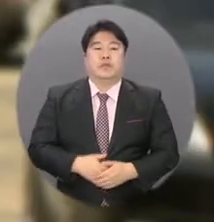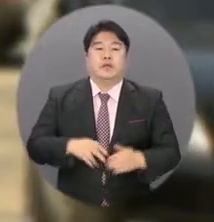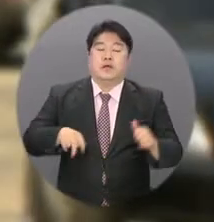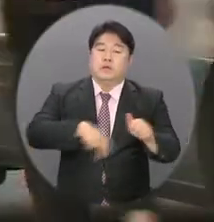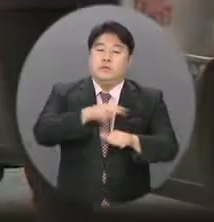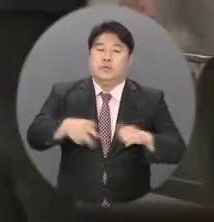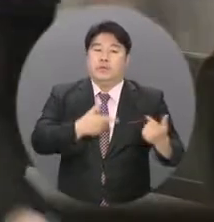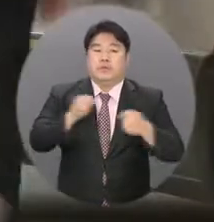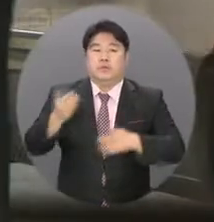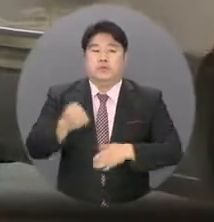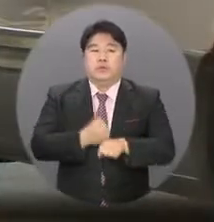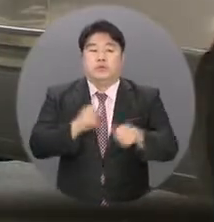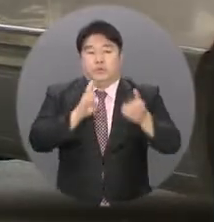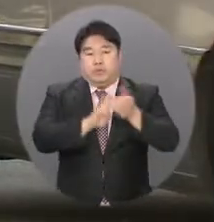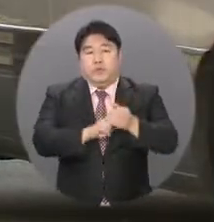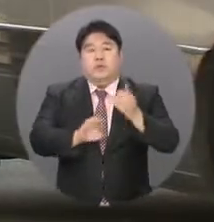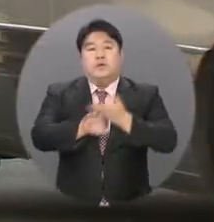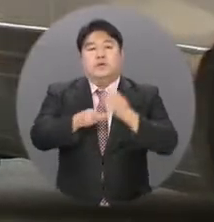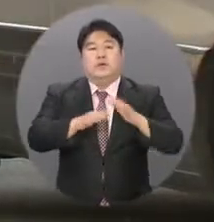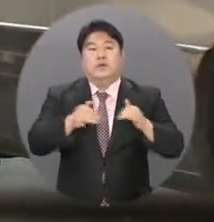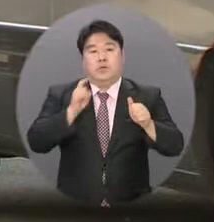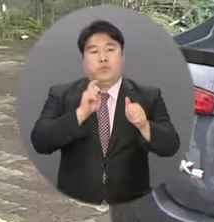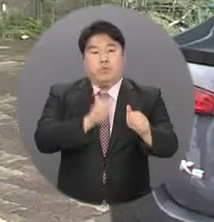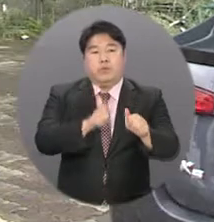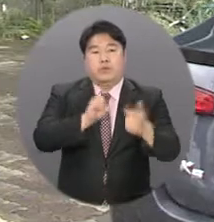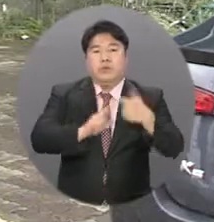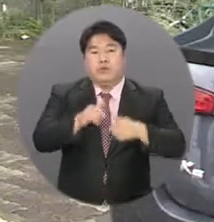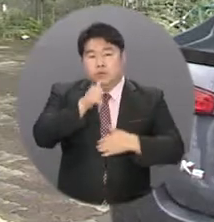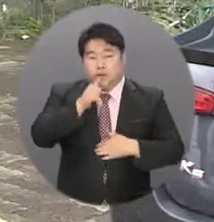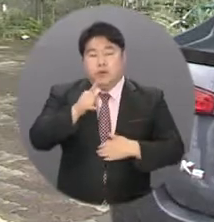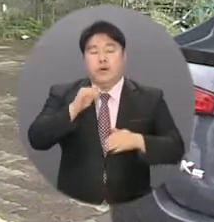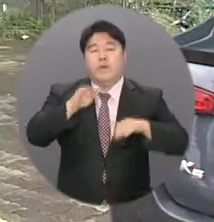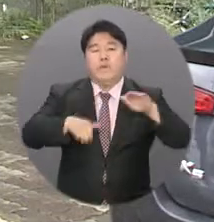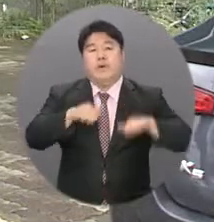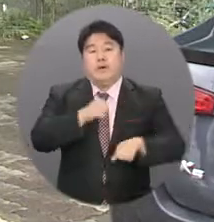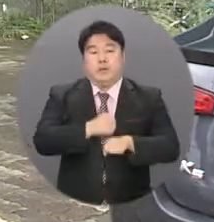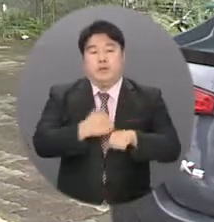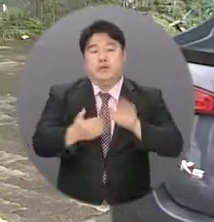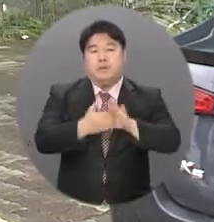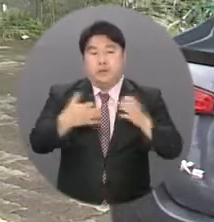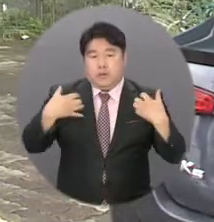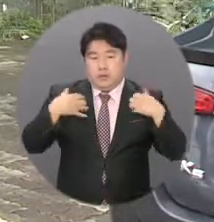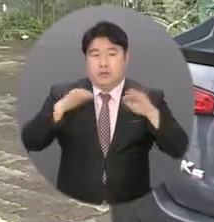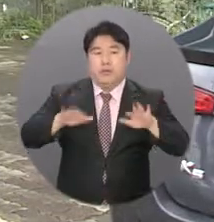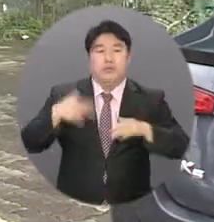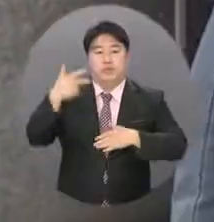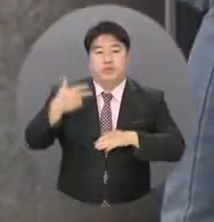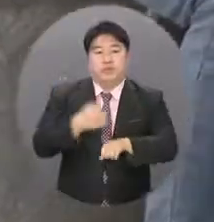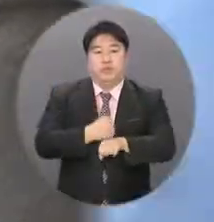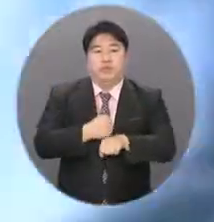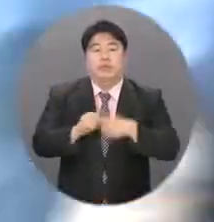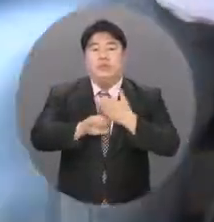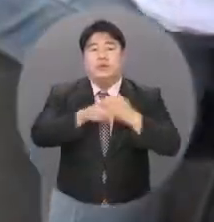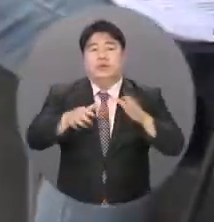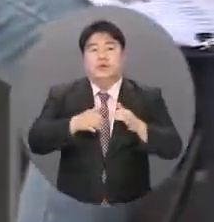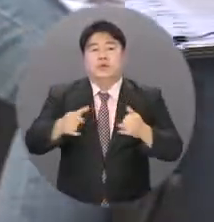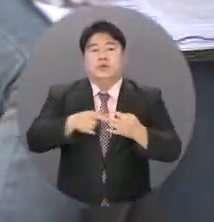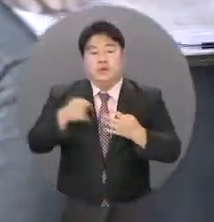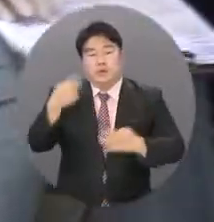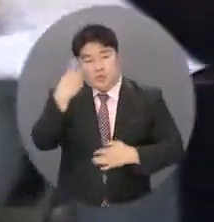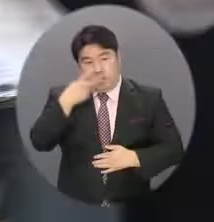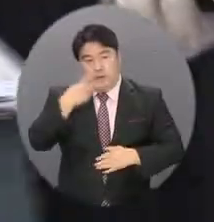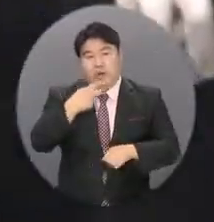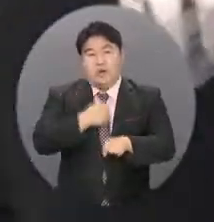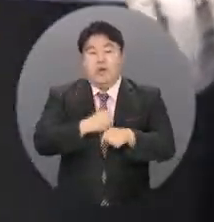이렇게 되자 숨어있는 외국인 확진자가 더 있을 것으로 판단한 방역당국은 이번 주까지 외국인을 대상으로 하는